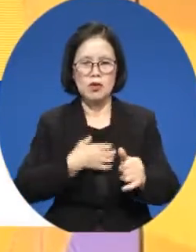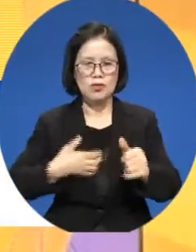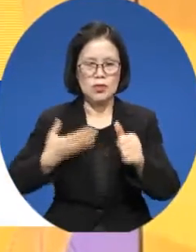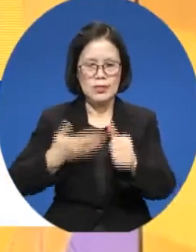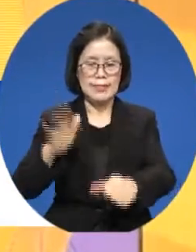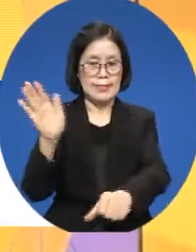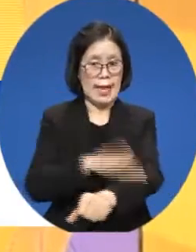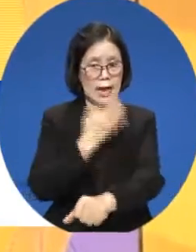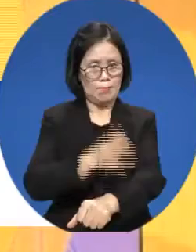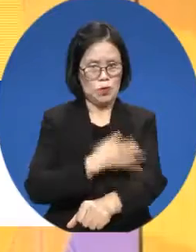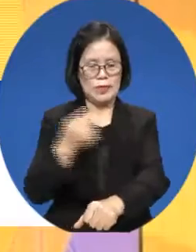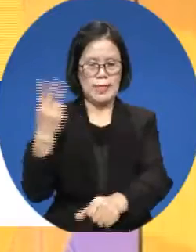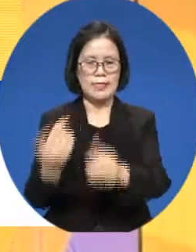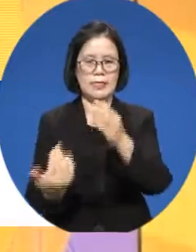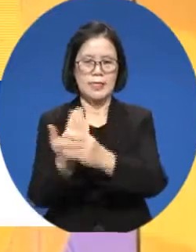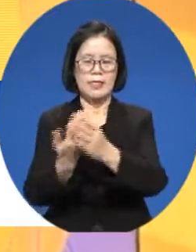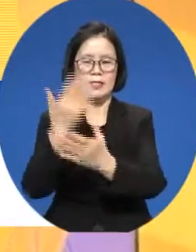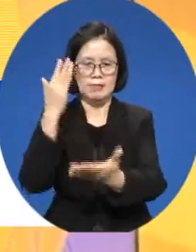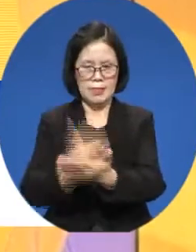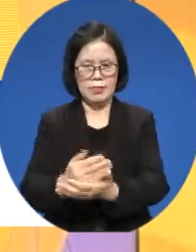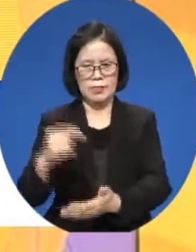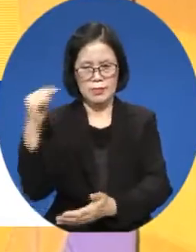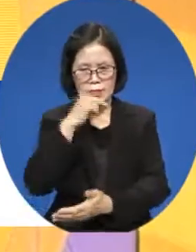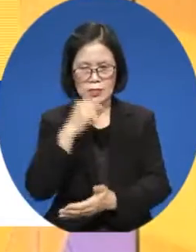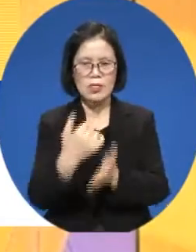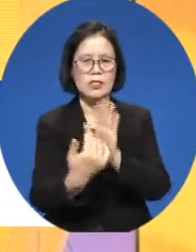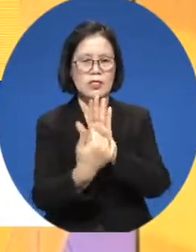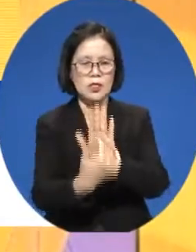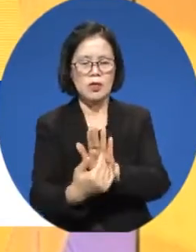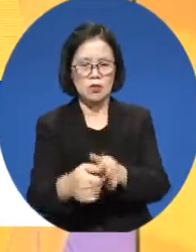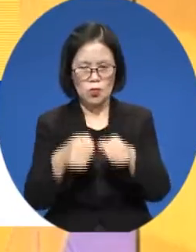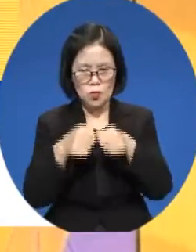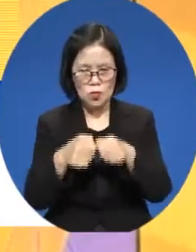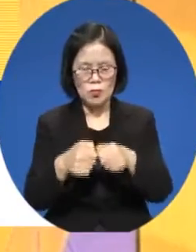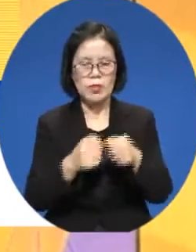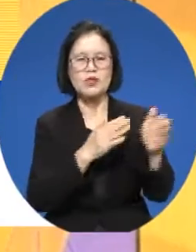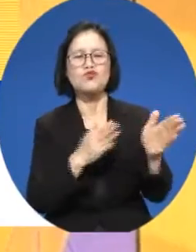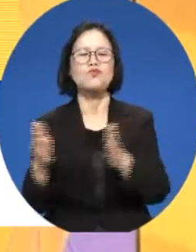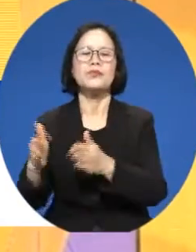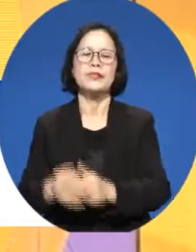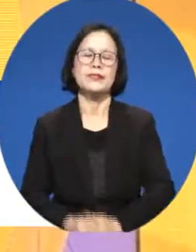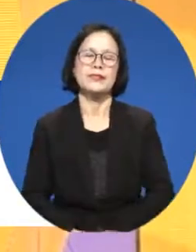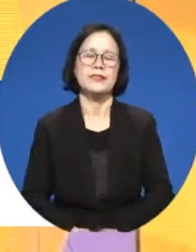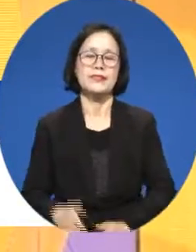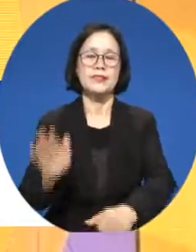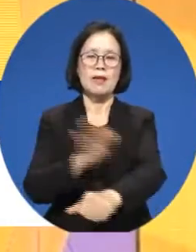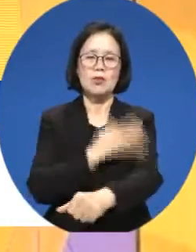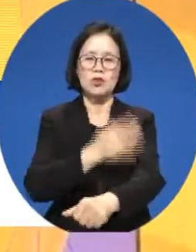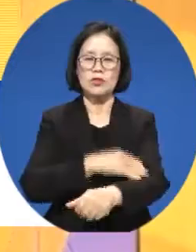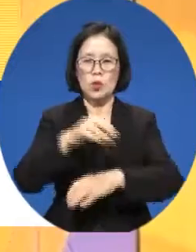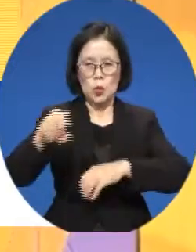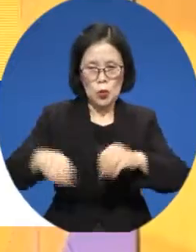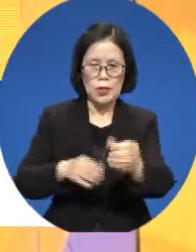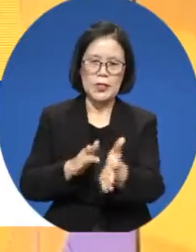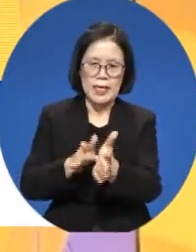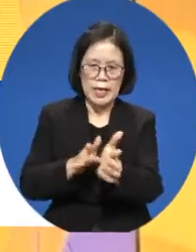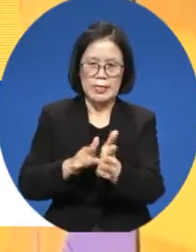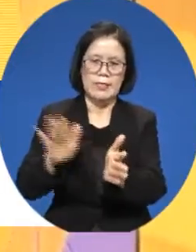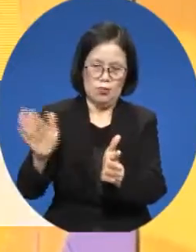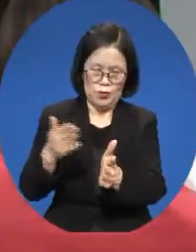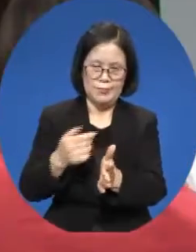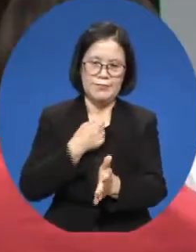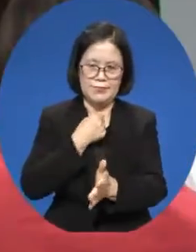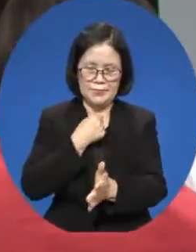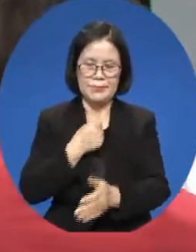잘못들이 다시는 생기지 않도록 철저히 경계하고 꼼꼼하게 준비하겠습니다. 그 잘못들이 오히려 약이 되도록